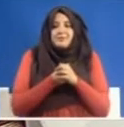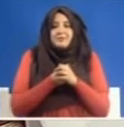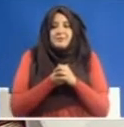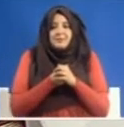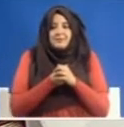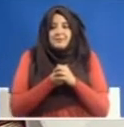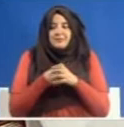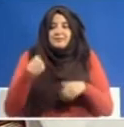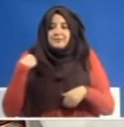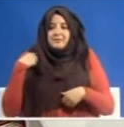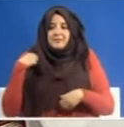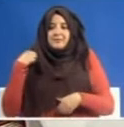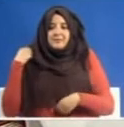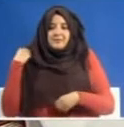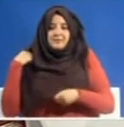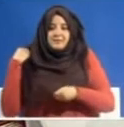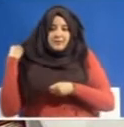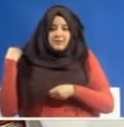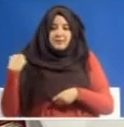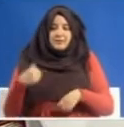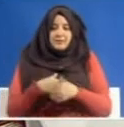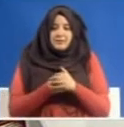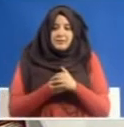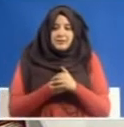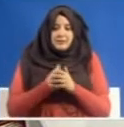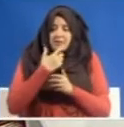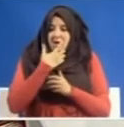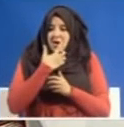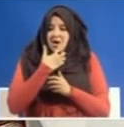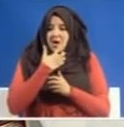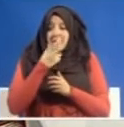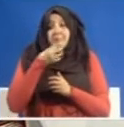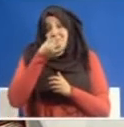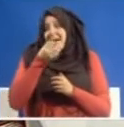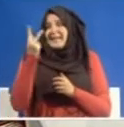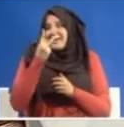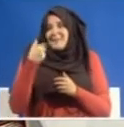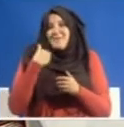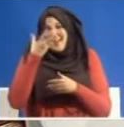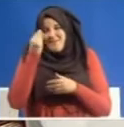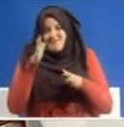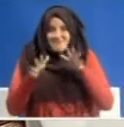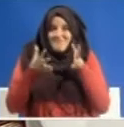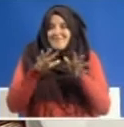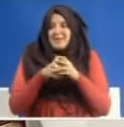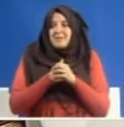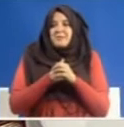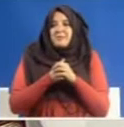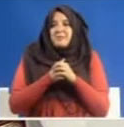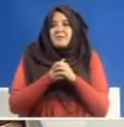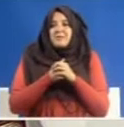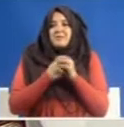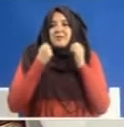تفضلي يا أختي تفضلي. نعم يركزون بزاف يستهزئون من حكي الواليس. تفضلون لقيت ساعتي بس سيارته